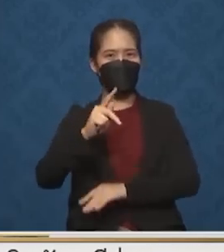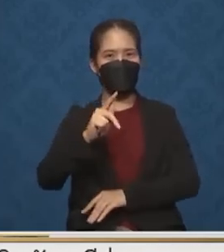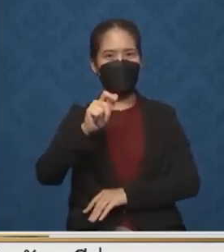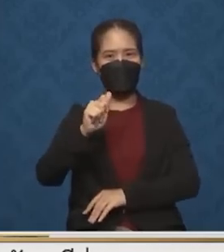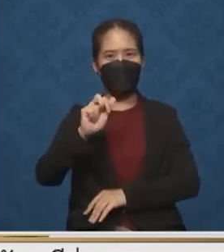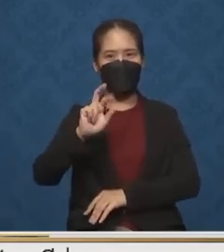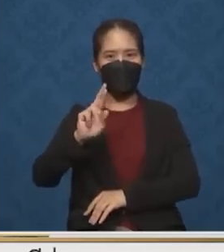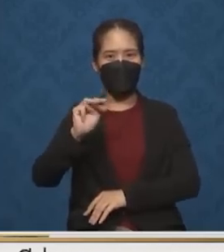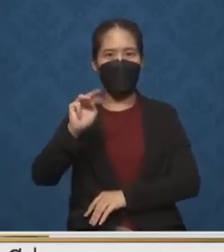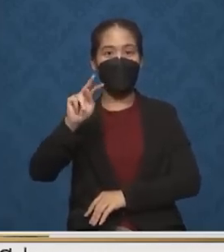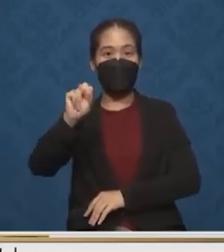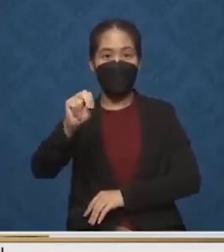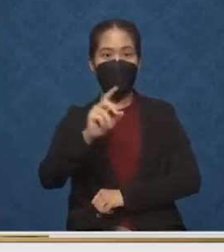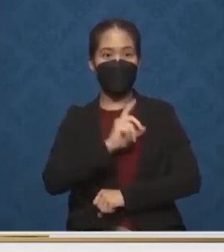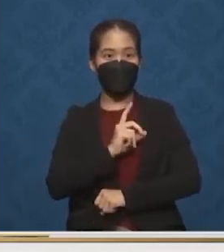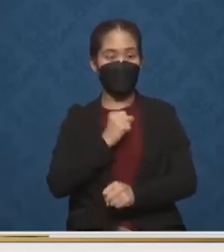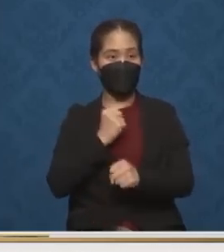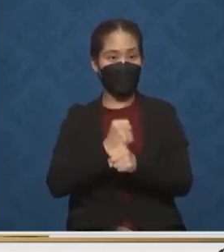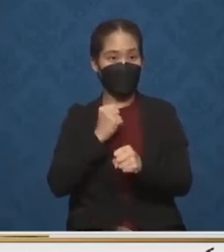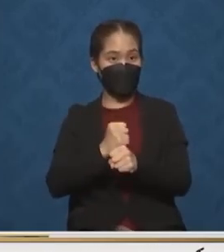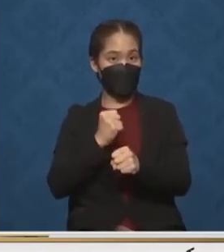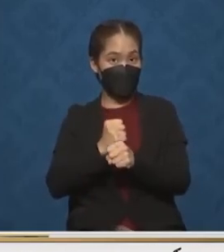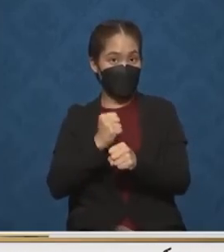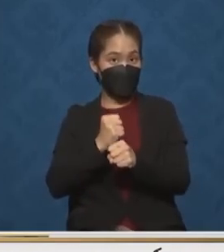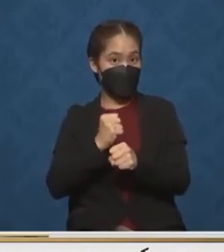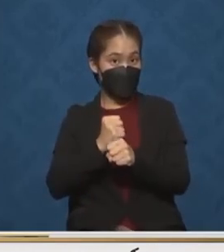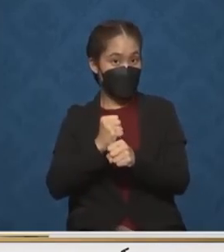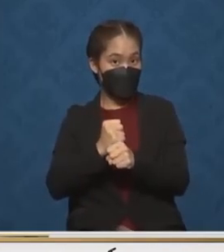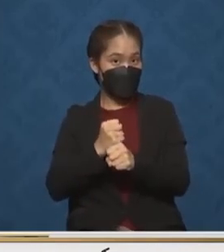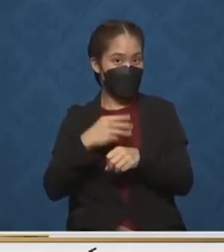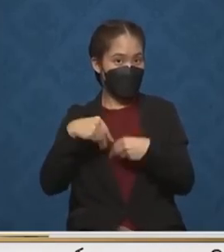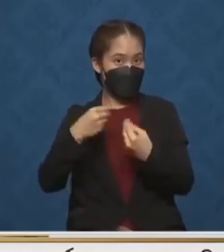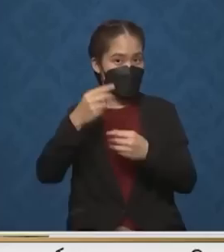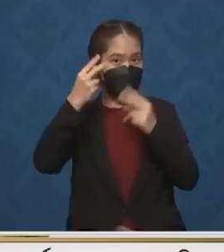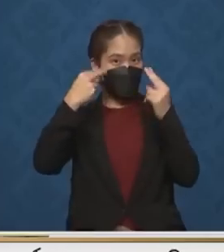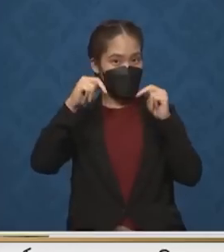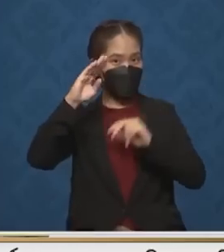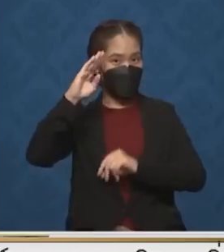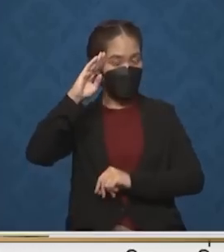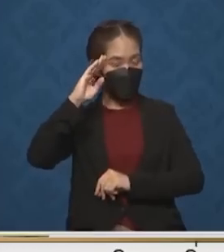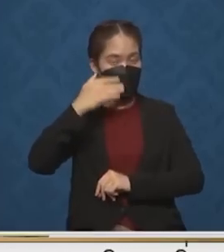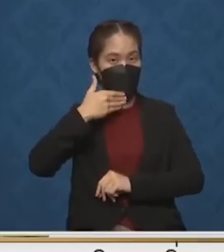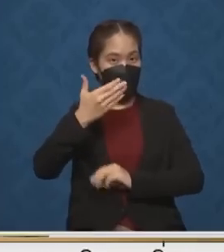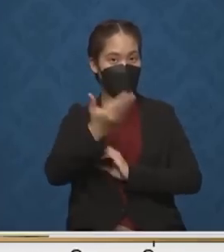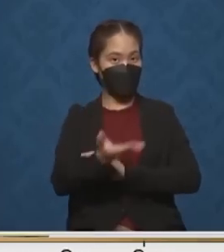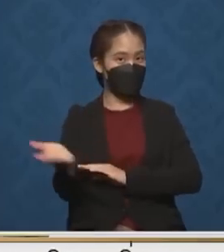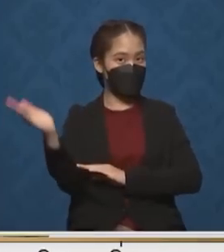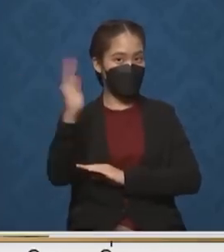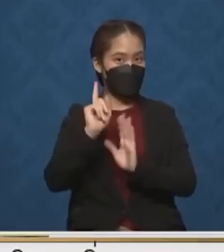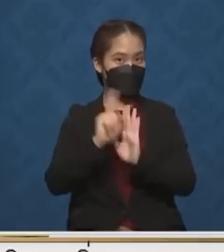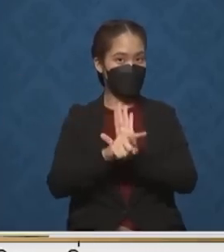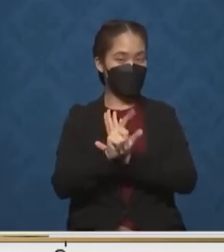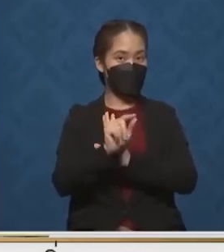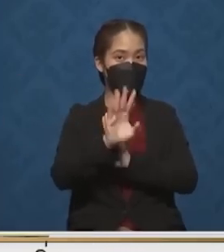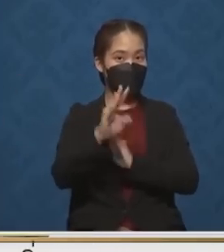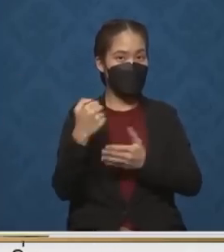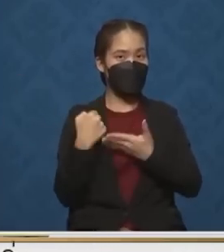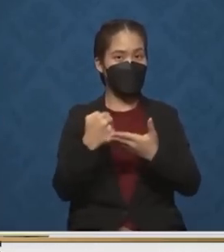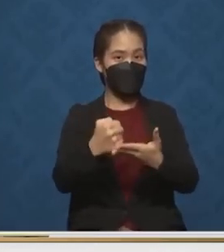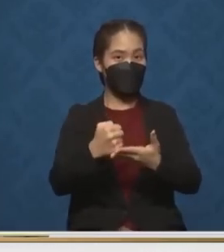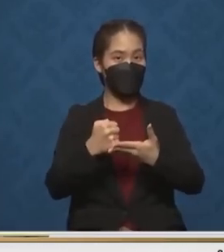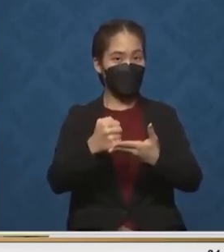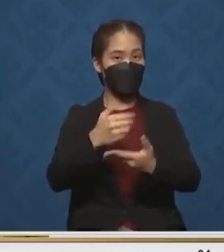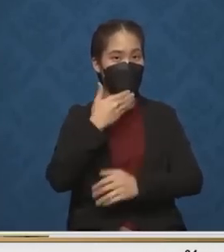คนนี้คอยทำงานให้พนเประยตจนโชาอย่างไม่ขาดสายตลด 24 ชั่โมงช่วยเหือเกือกูพนเปยุจนโชาตลอด